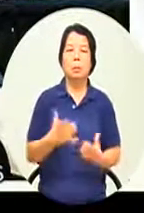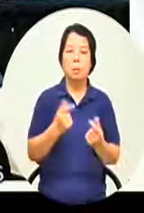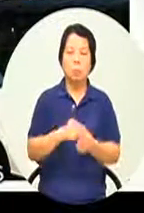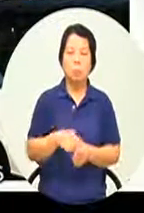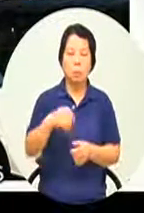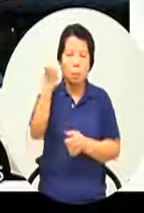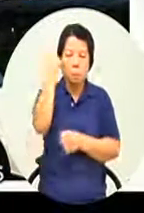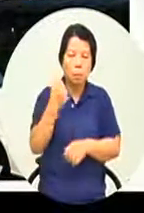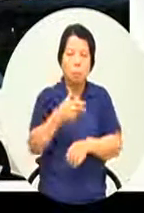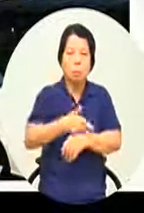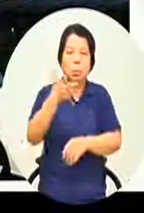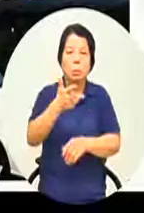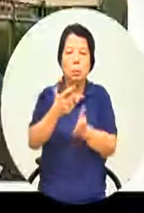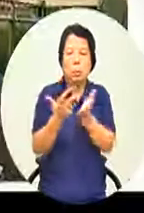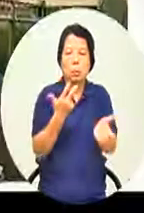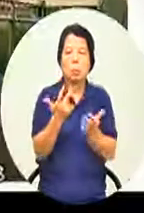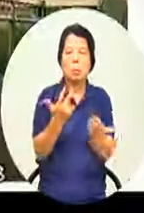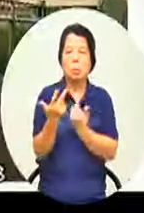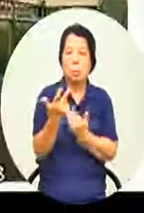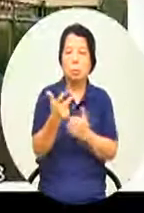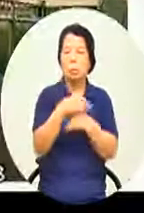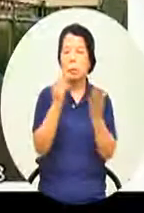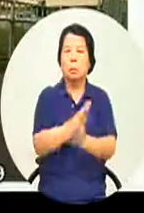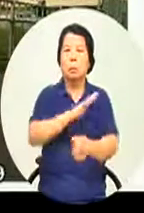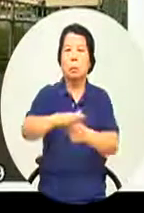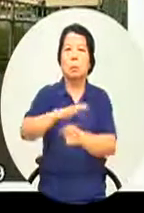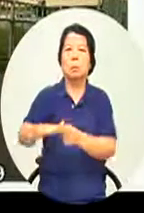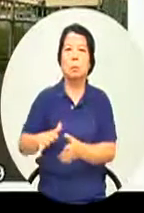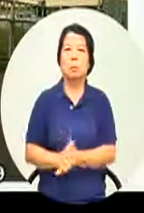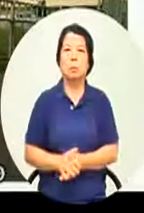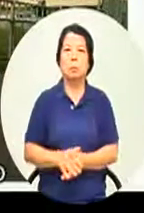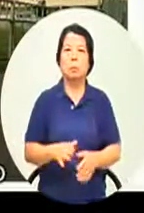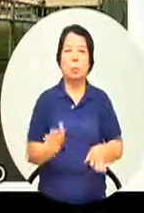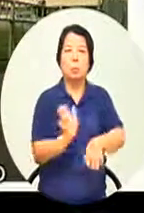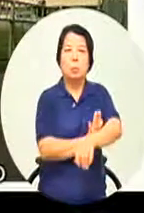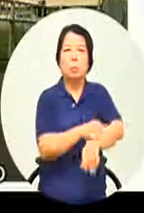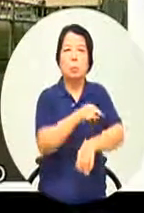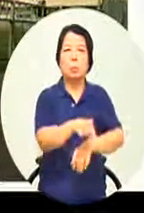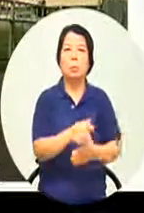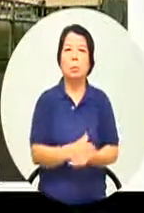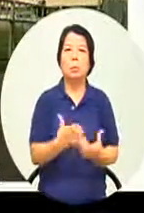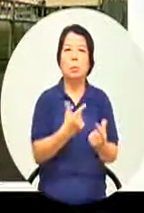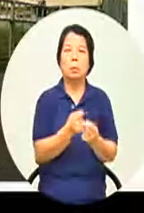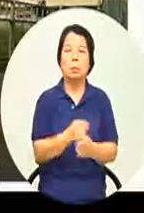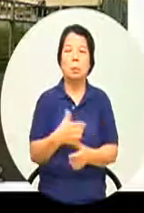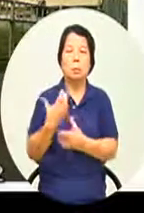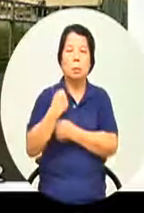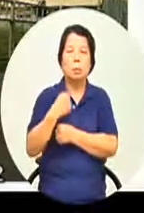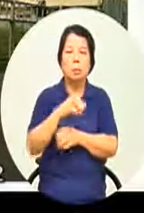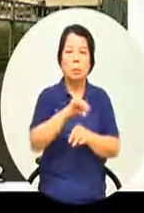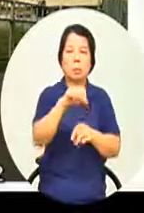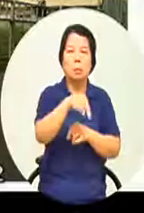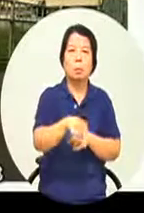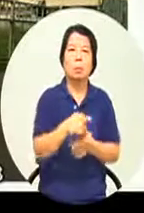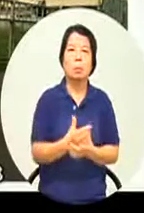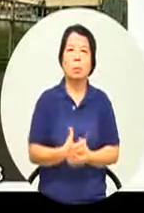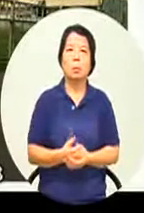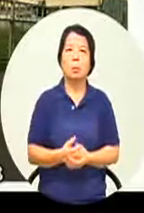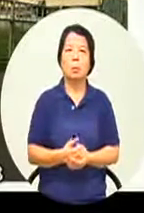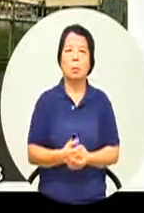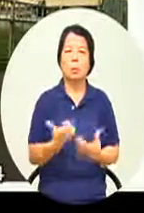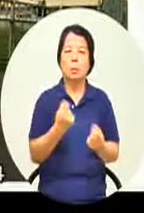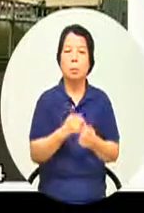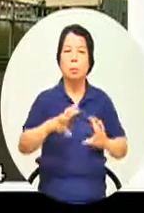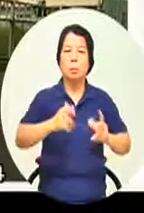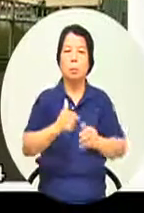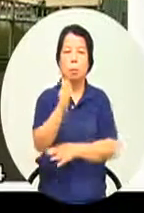7点一景装波都满，整个空间都是满的。然后另外一边就是这个也是军备局的土地跟国。 好像国有